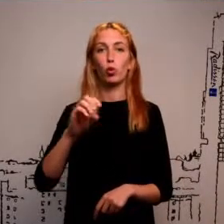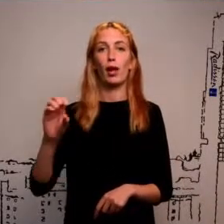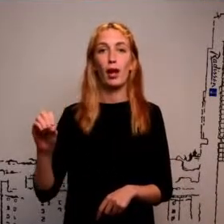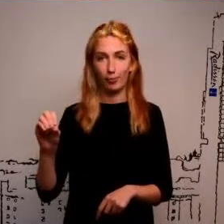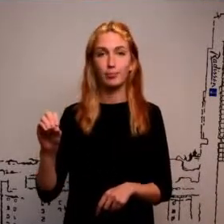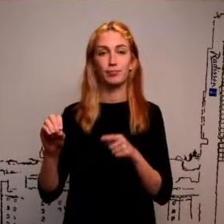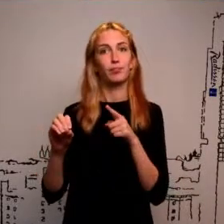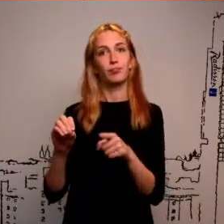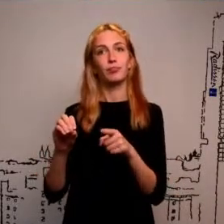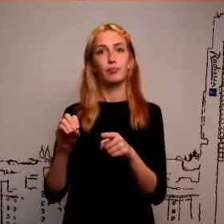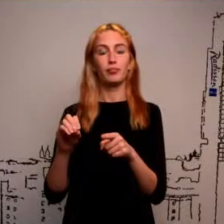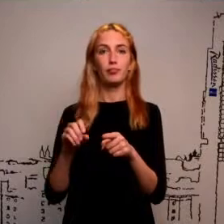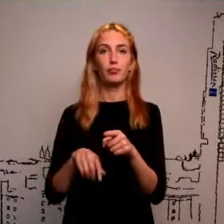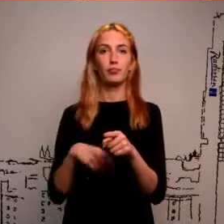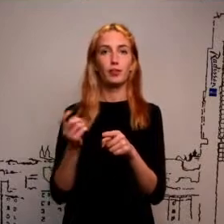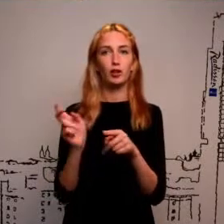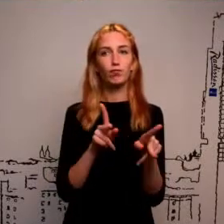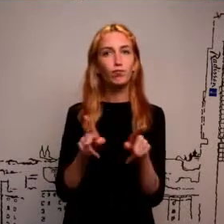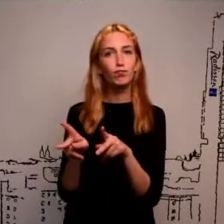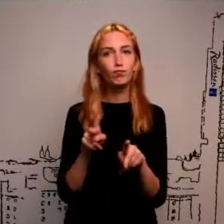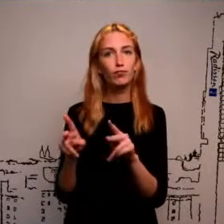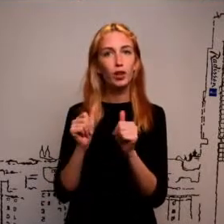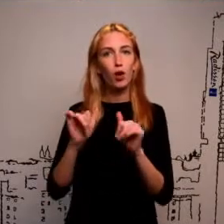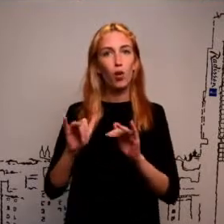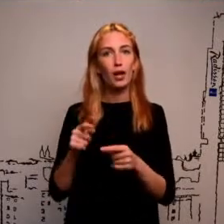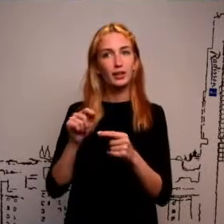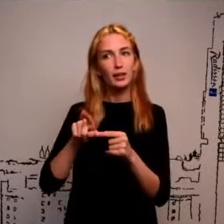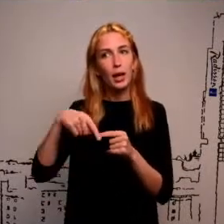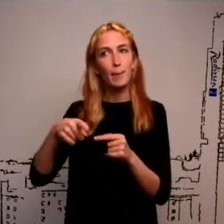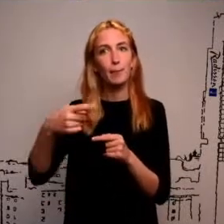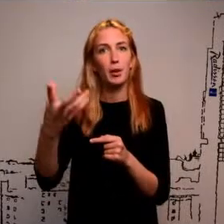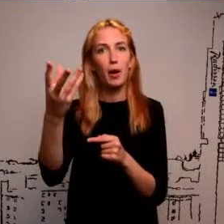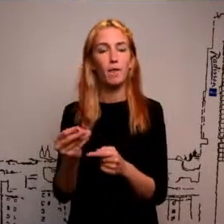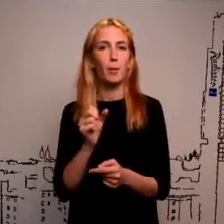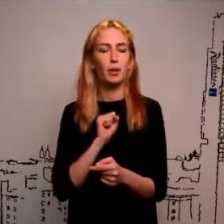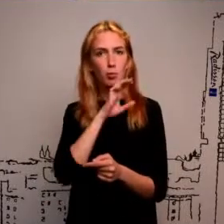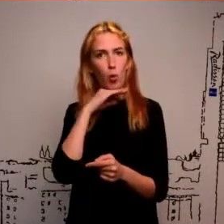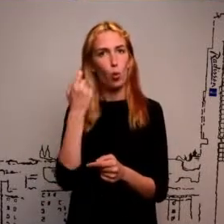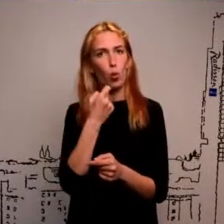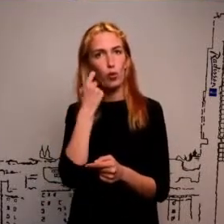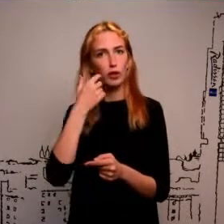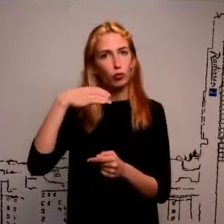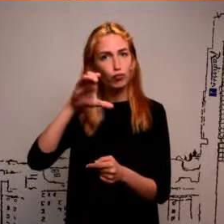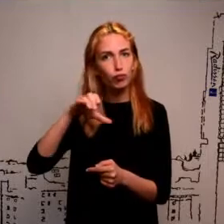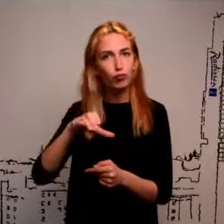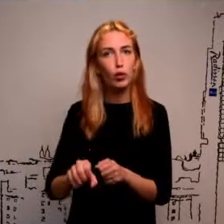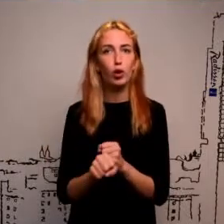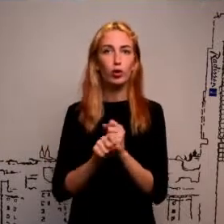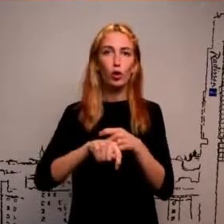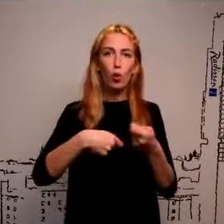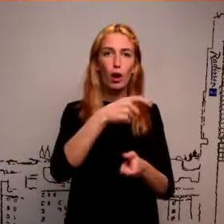kus tasub üldse silma peal hoida järgnevatel päevadel, sellepärast et väga palju huvitavat on seal toimumas nii tööandjatele